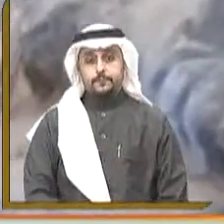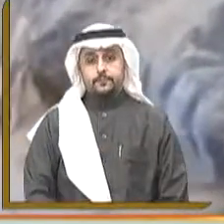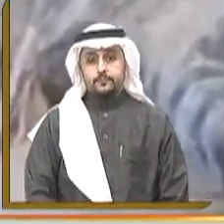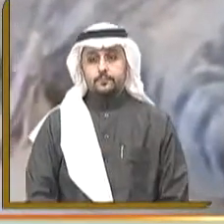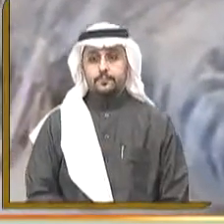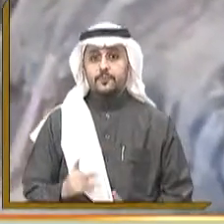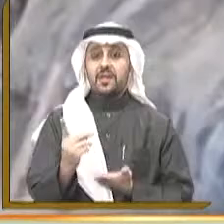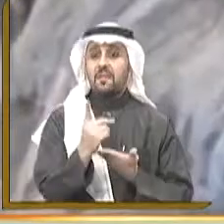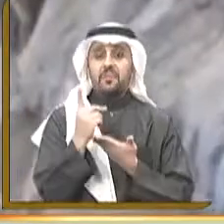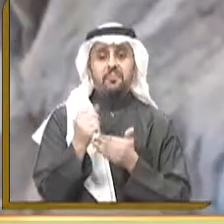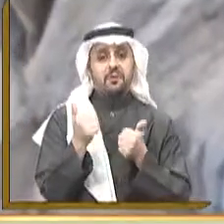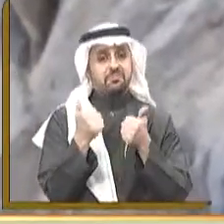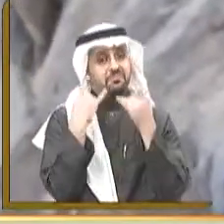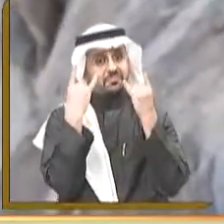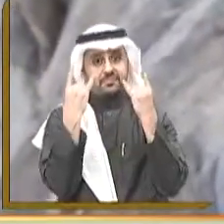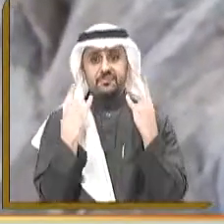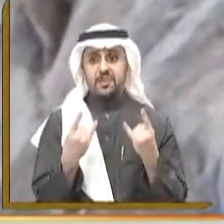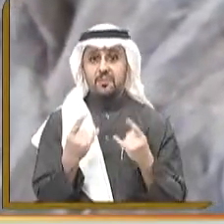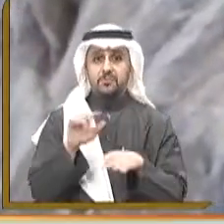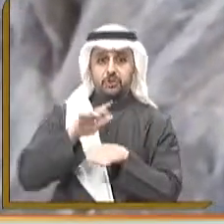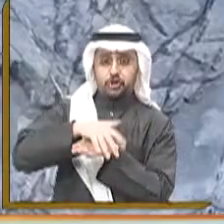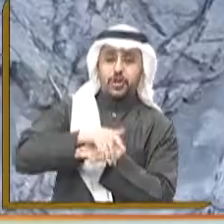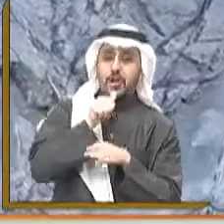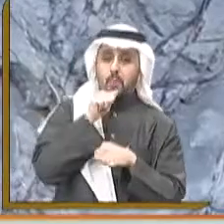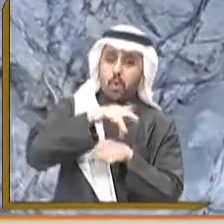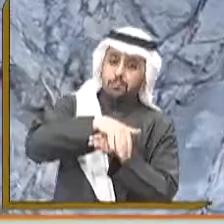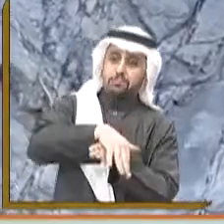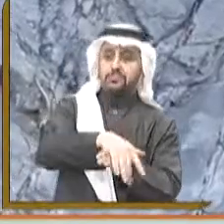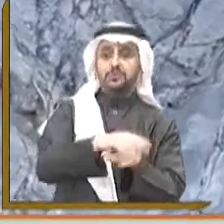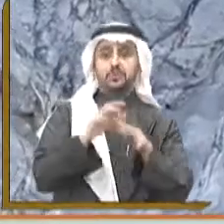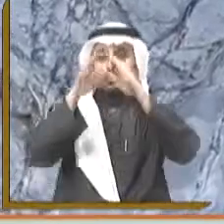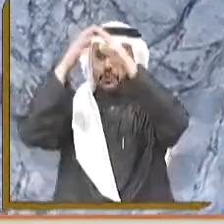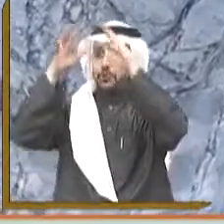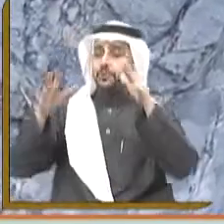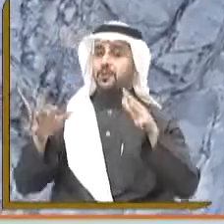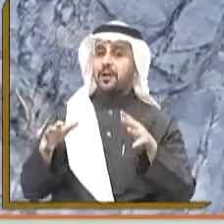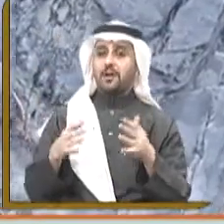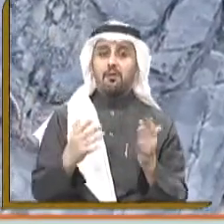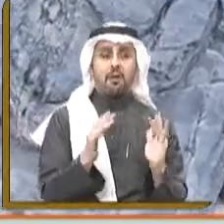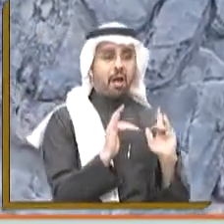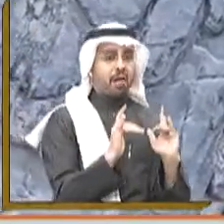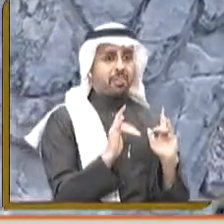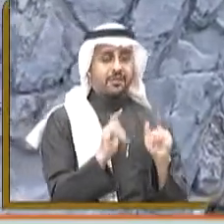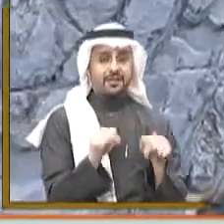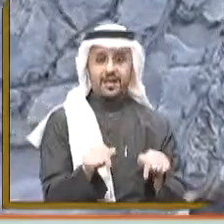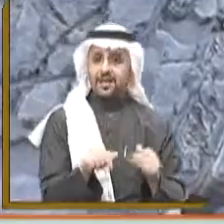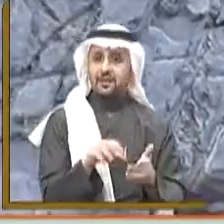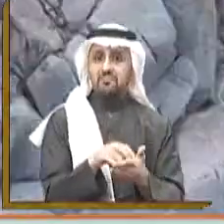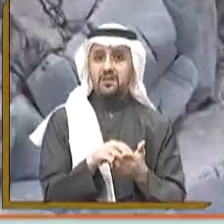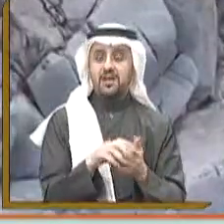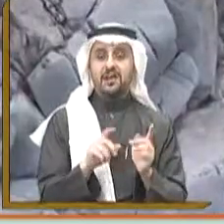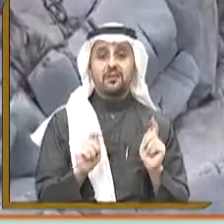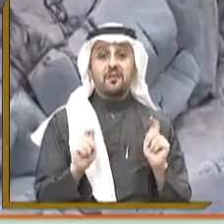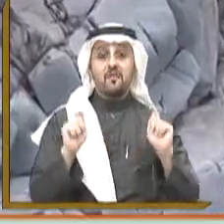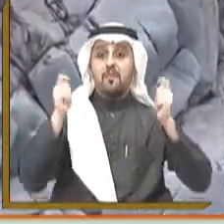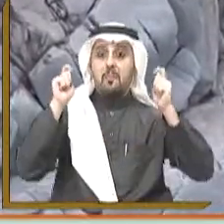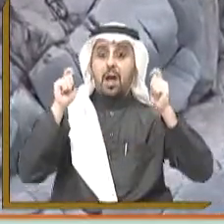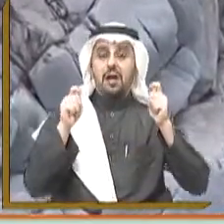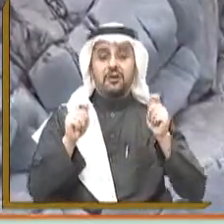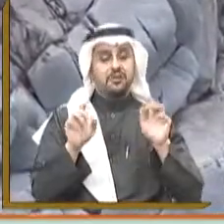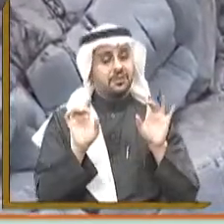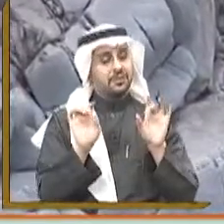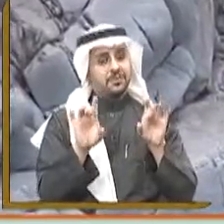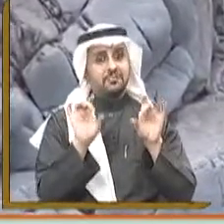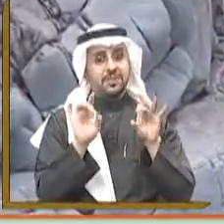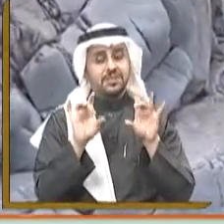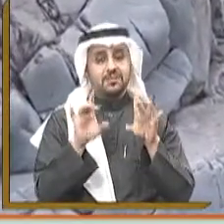الطبيعة الخلابة وشلالات المياه والجبال الشاهقة، فأنت هنا على موعد مع أجمل